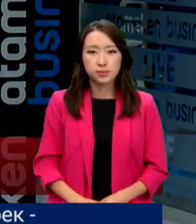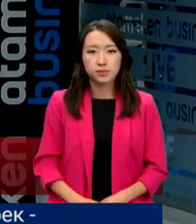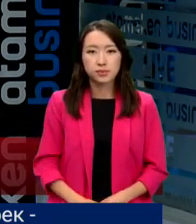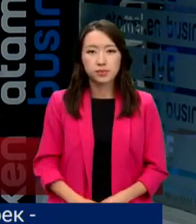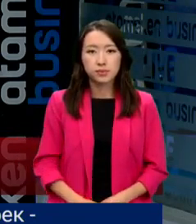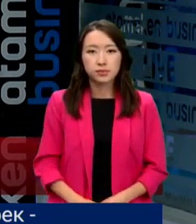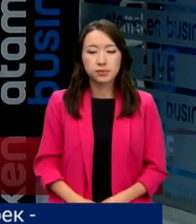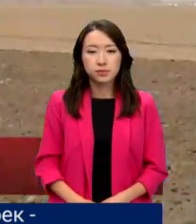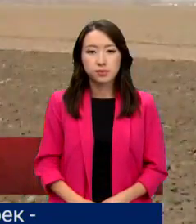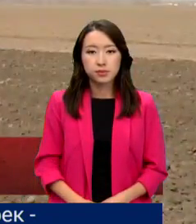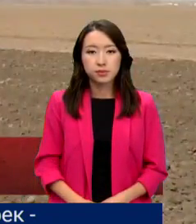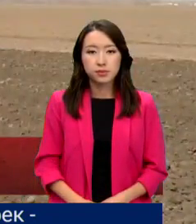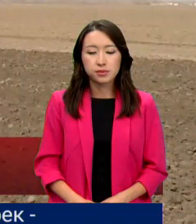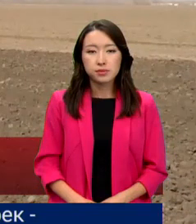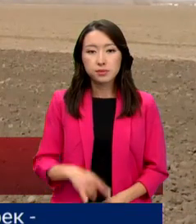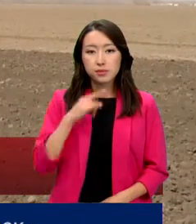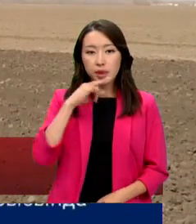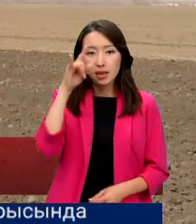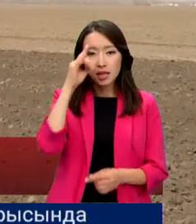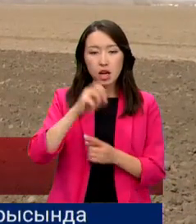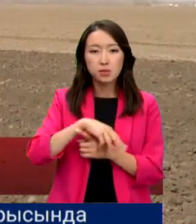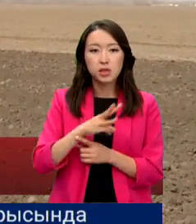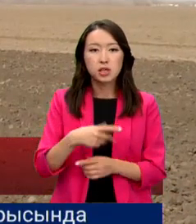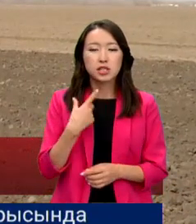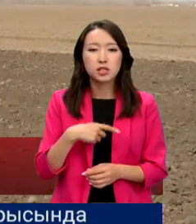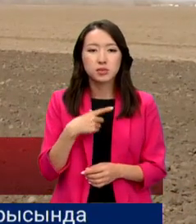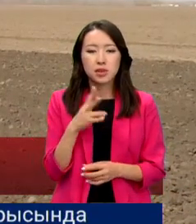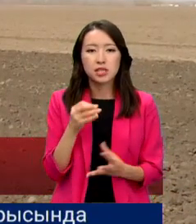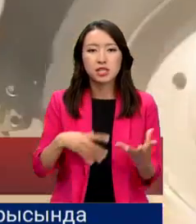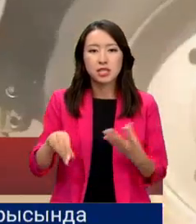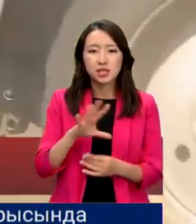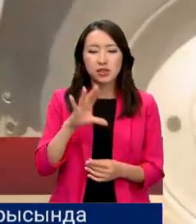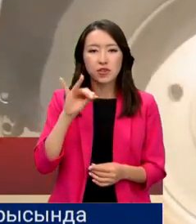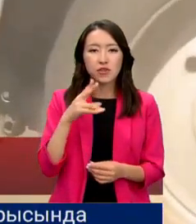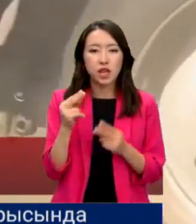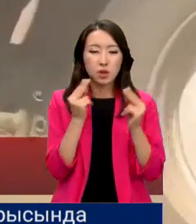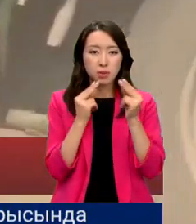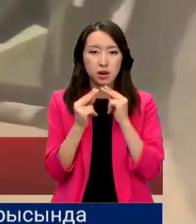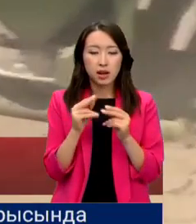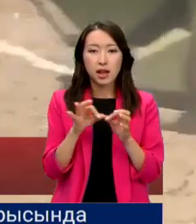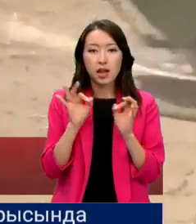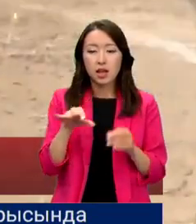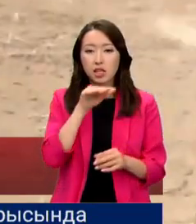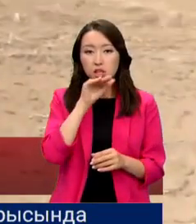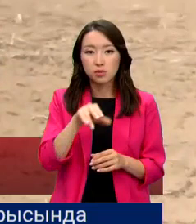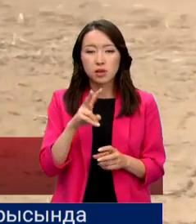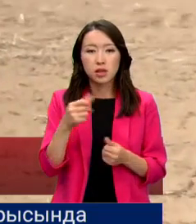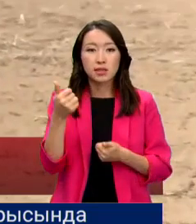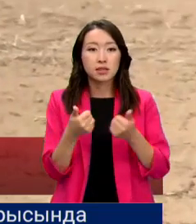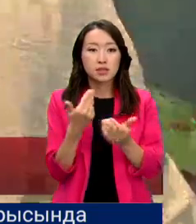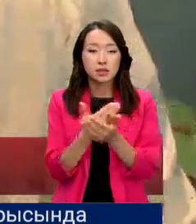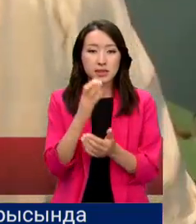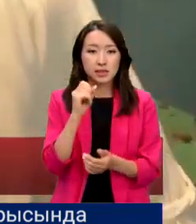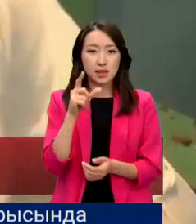Байгалиевой. Казахстан обеспечивает себя далеко не всеми видами продовольствия. Эксперты приводят банальный пример с сахаром,